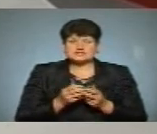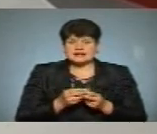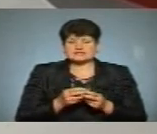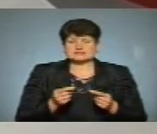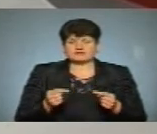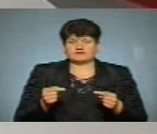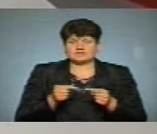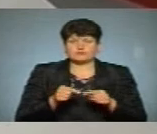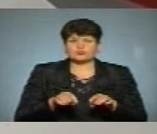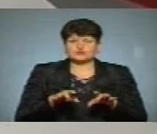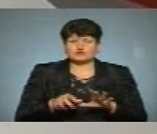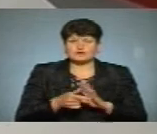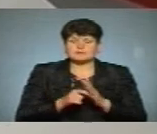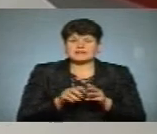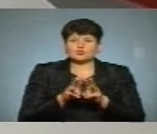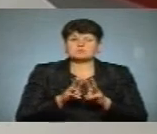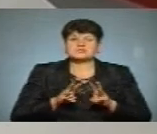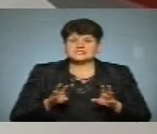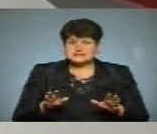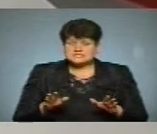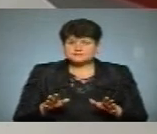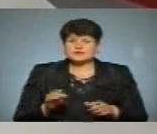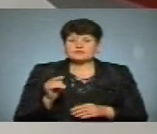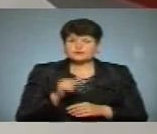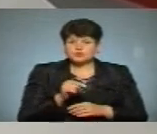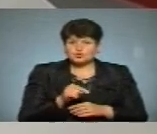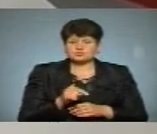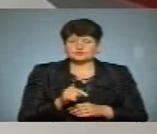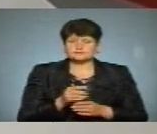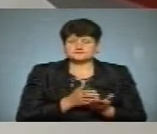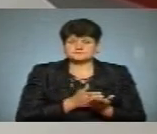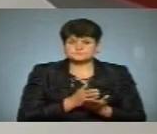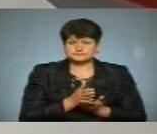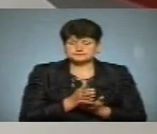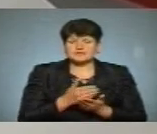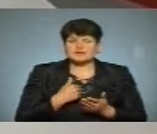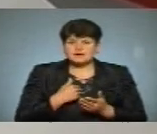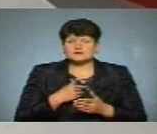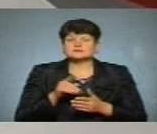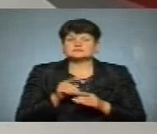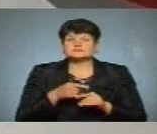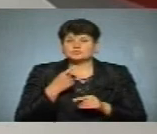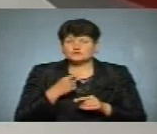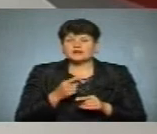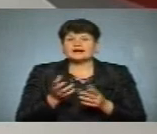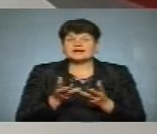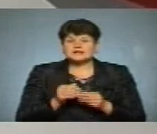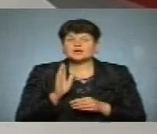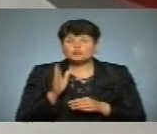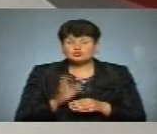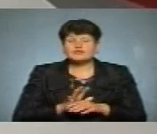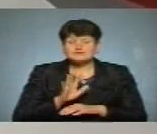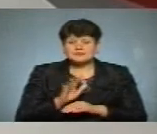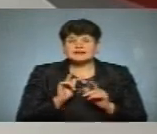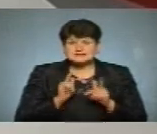визначена постановою Кабінету міністрів. І в тому ракурсі, я запевняю, та кількість буде відправлена до війська